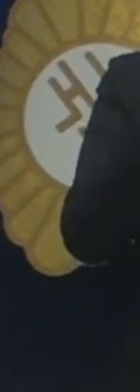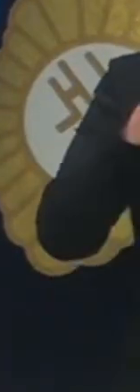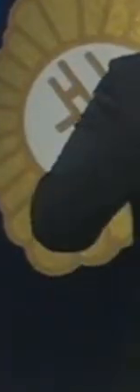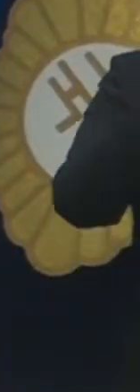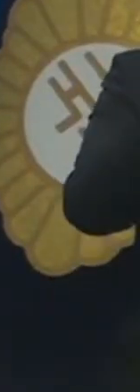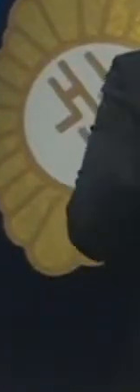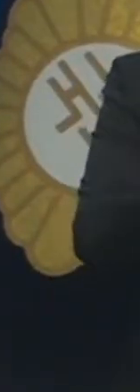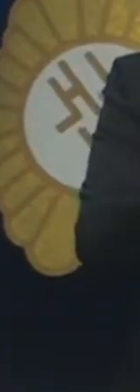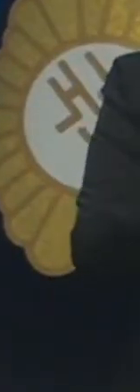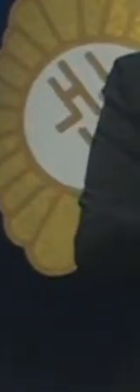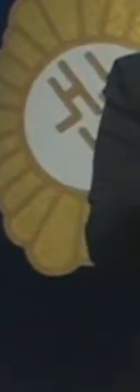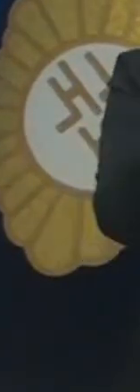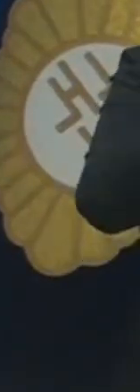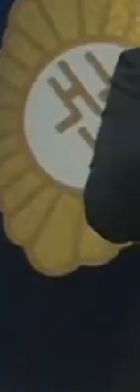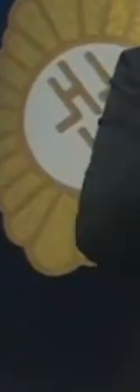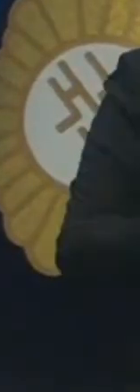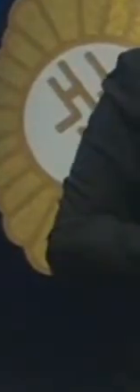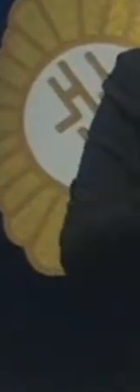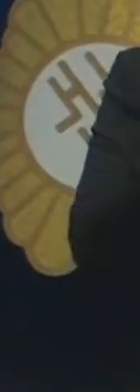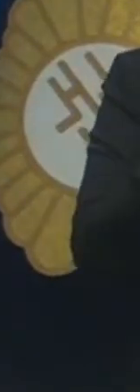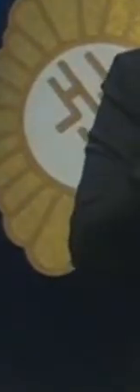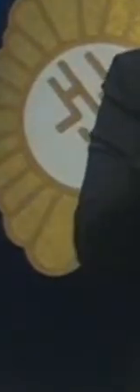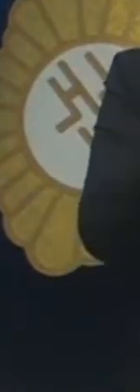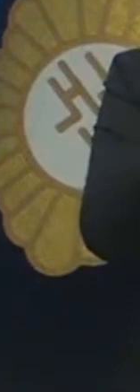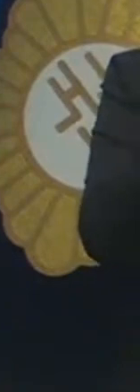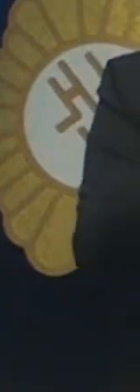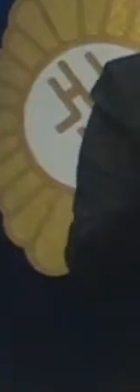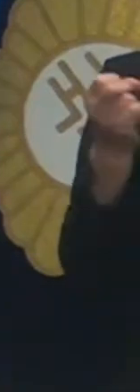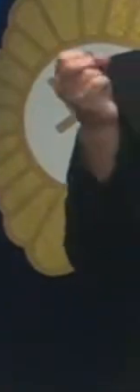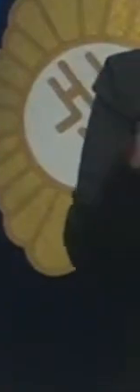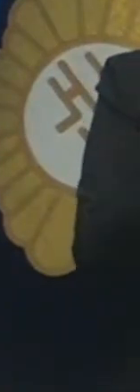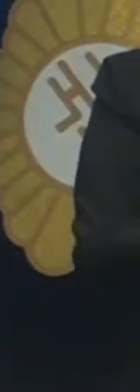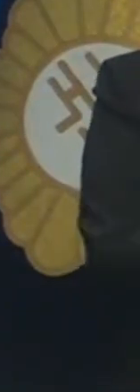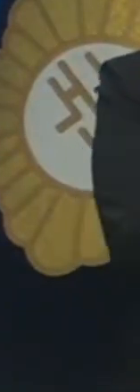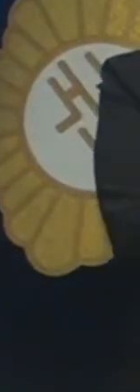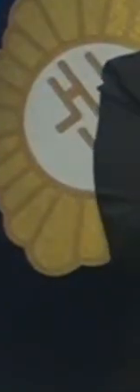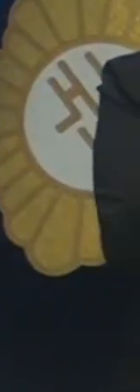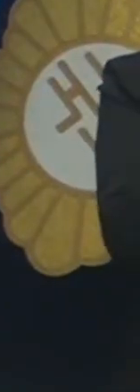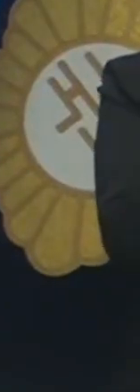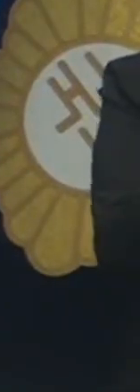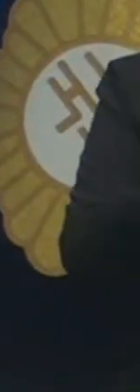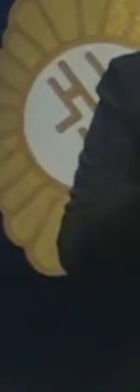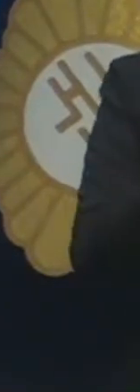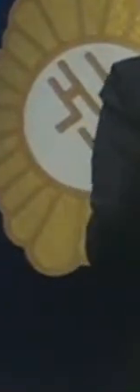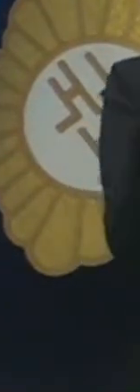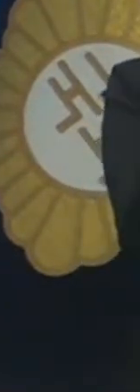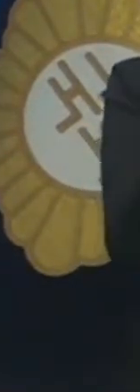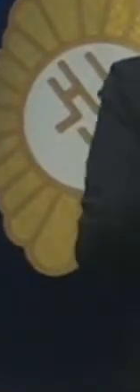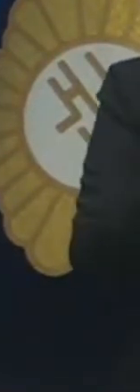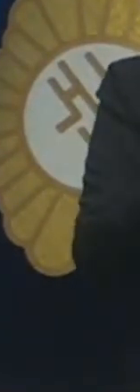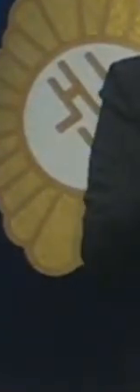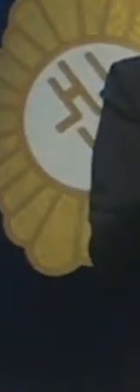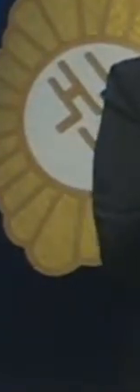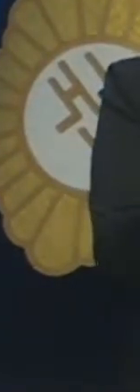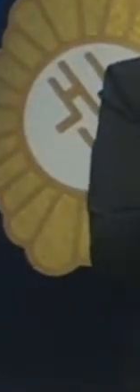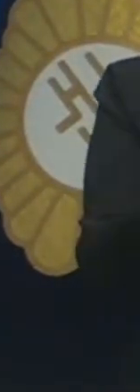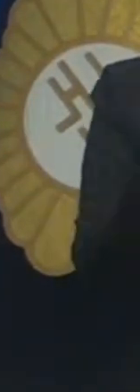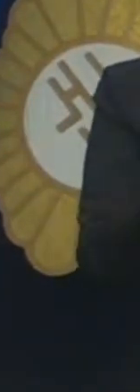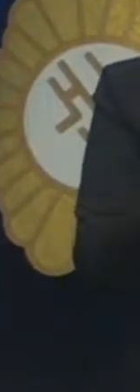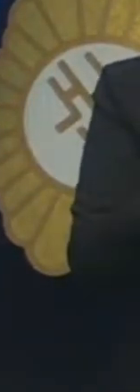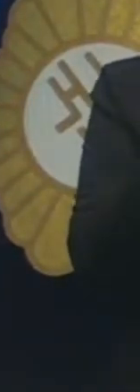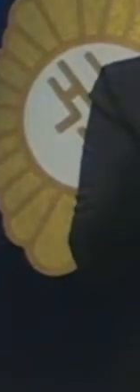규제 법안도 빠르게 마련해서 다시는 이 같은 일이 발생하지 않도록 근본적인 대책도 마련해야 할